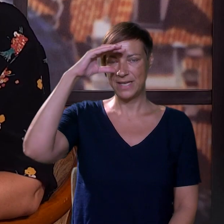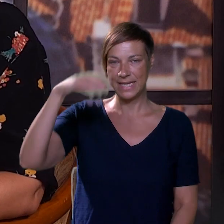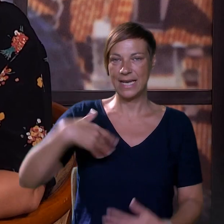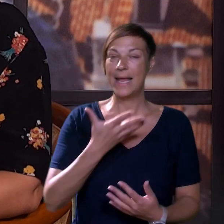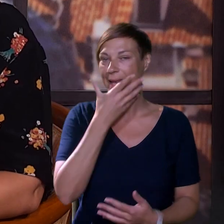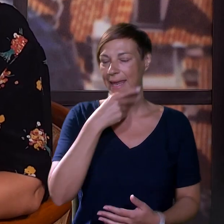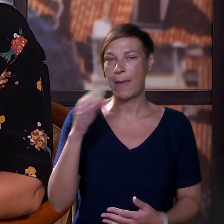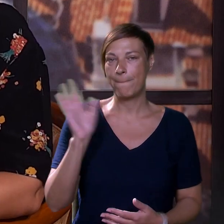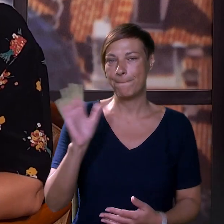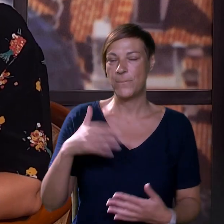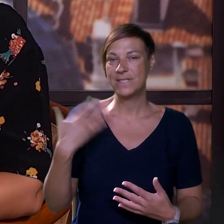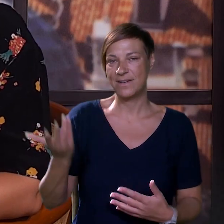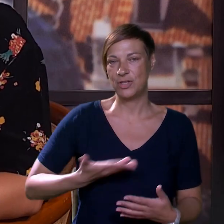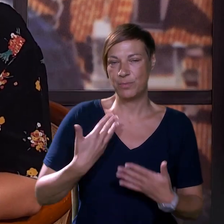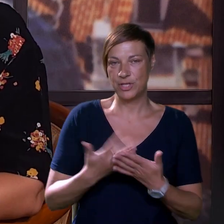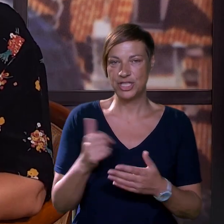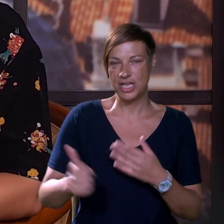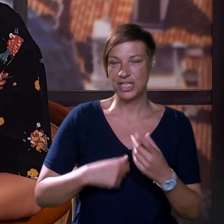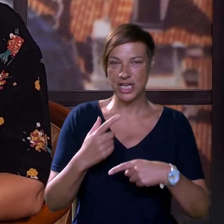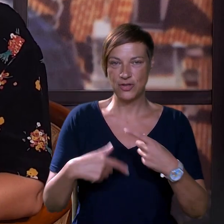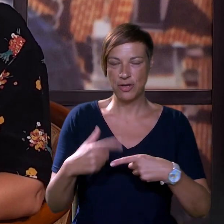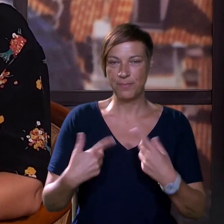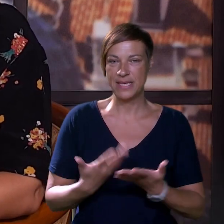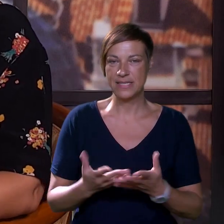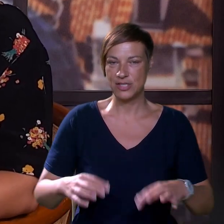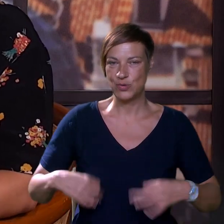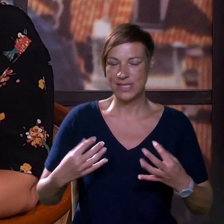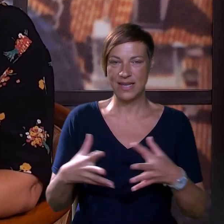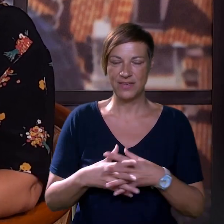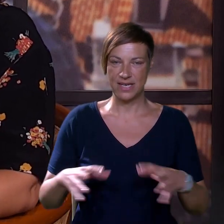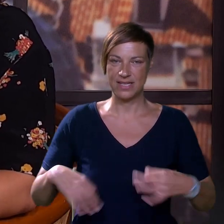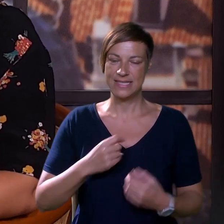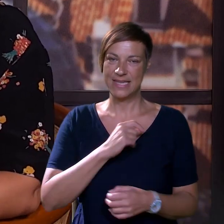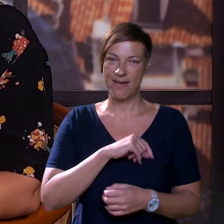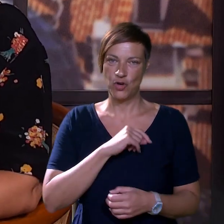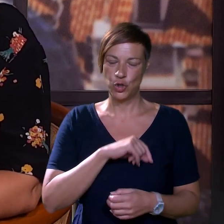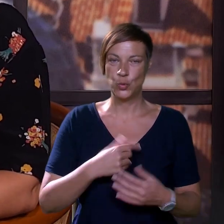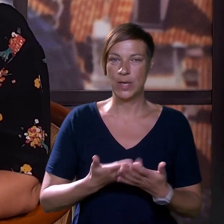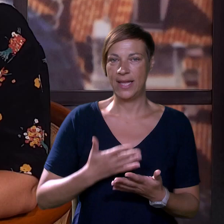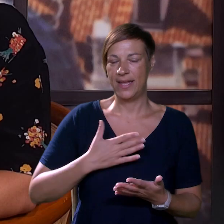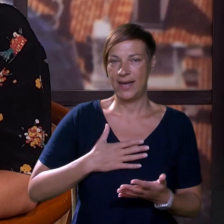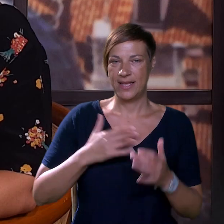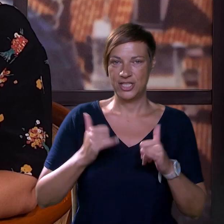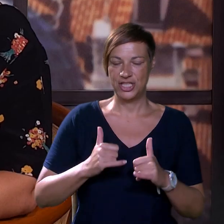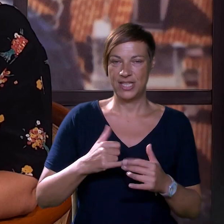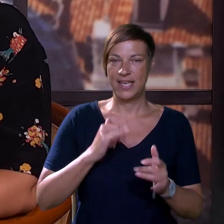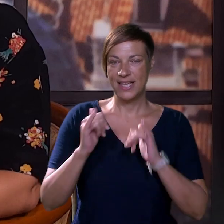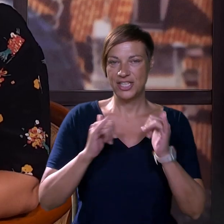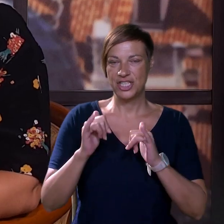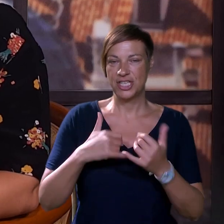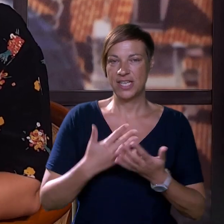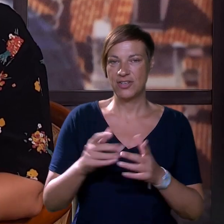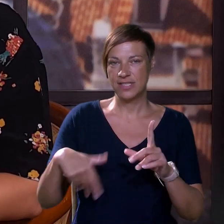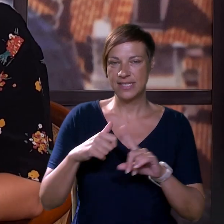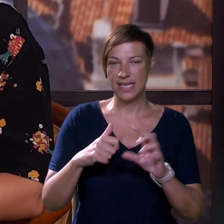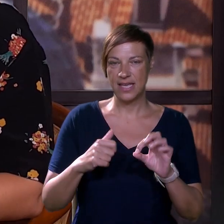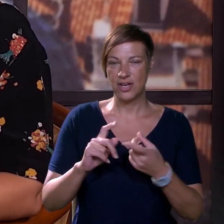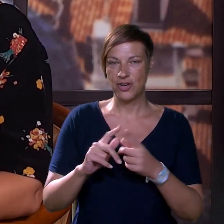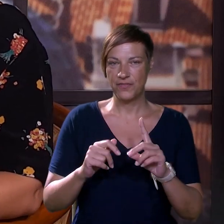poštovani gledatelji, lijepi pozdrav i dobrodošli u još jedno izdanje emisije Zdrav grad, zdravog duha. Naš današnji gost je